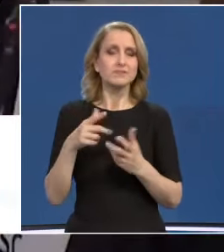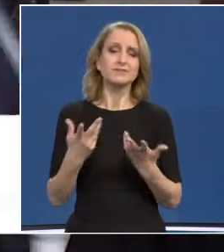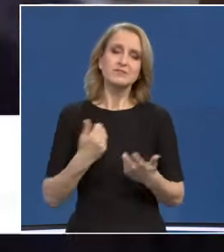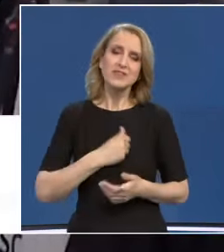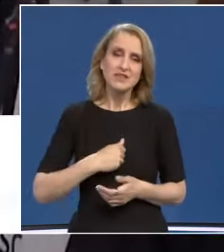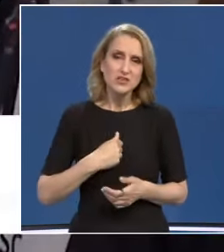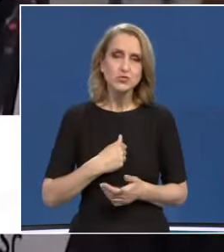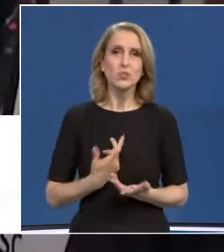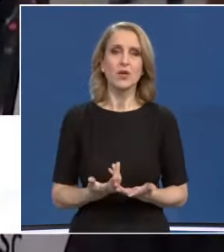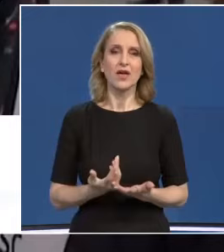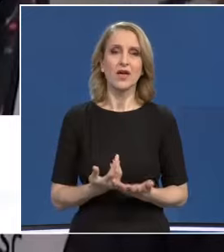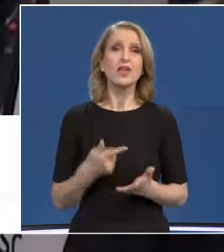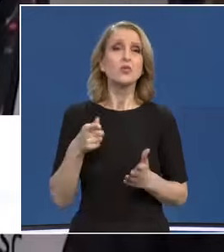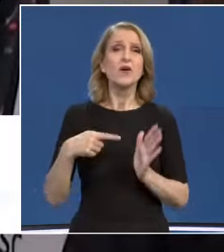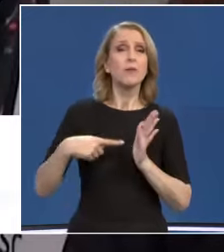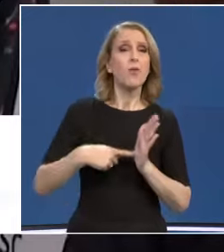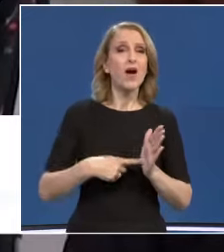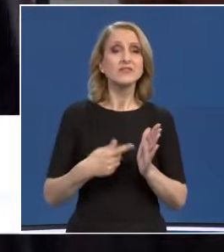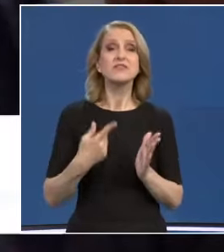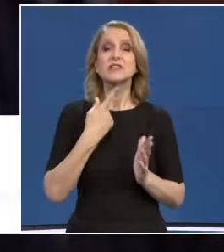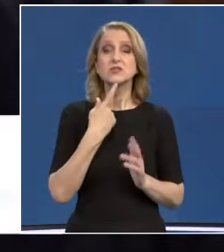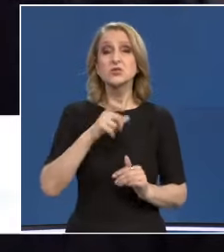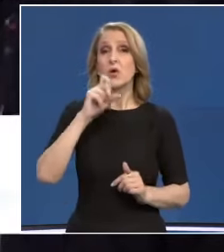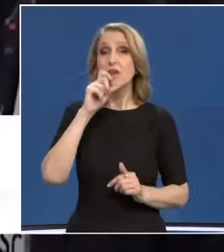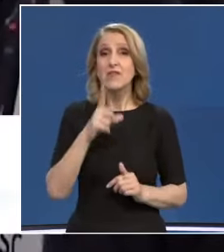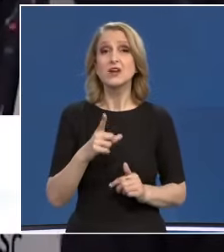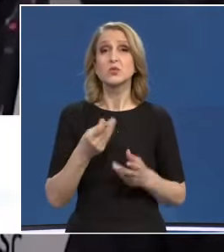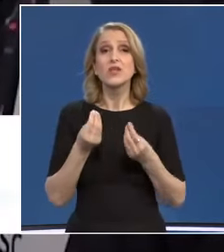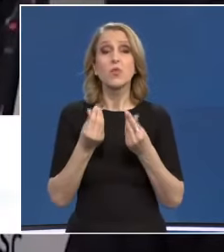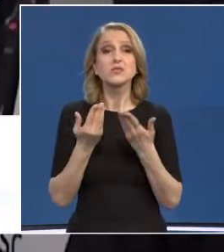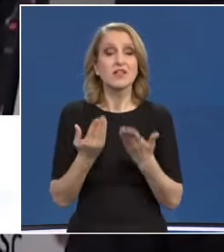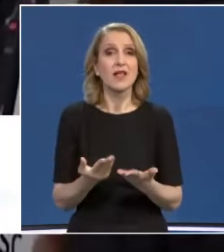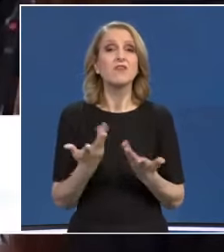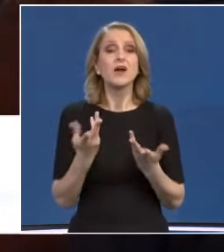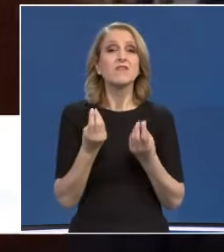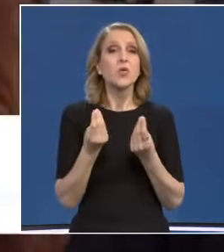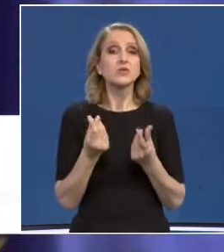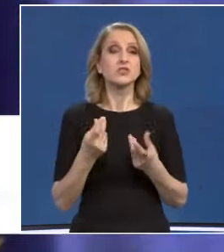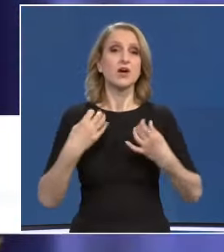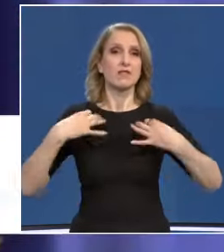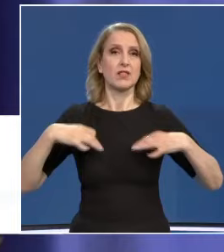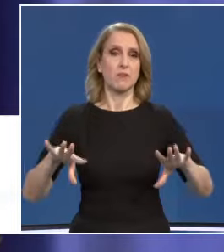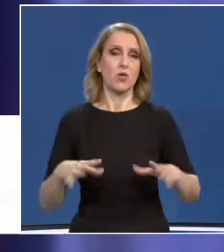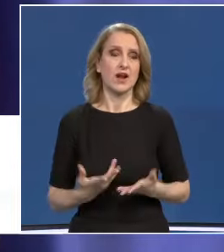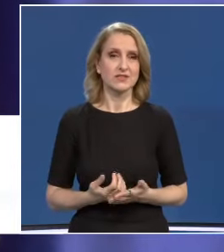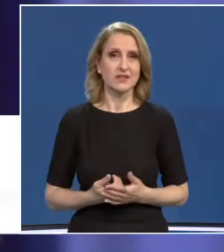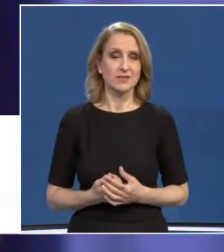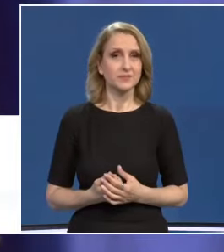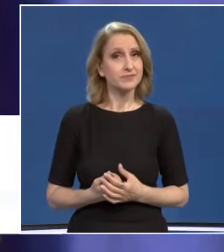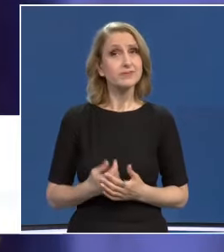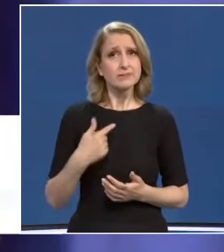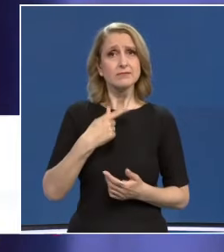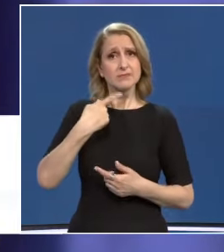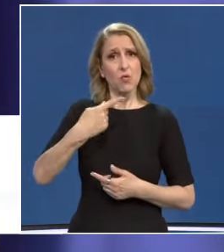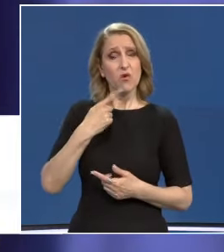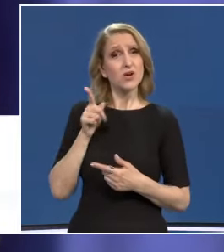Тъжно е и показва защо е важно да ценим какво означава демокрацията. Говорих с